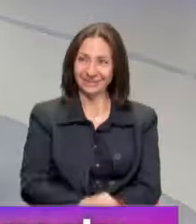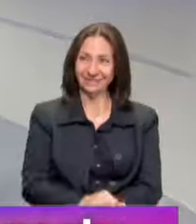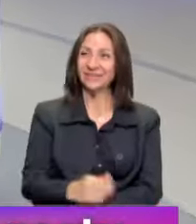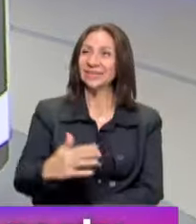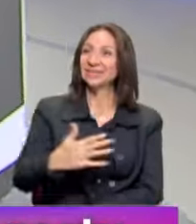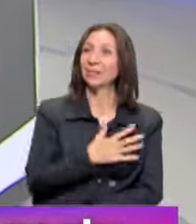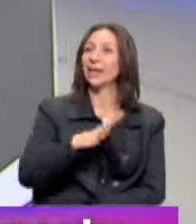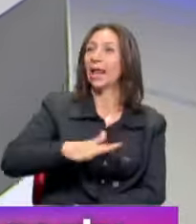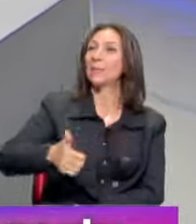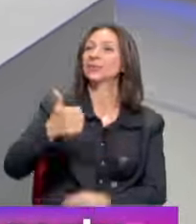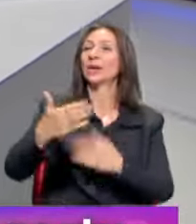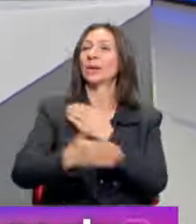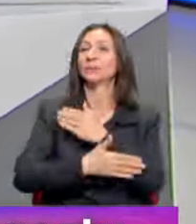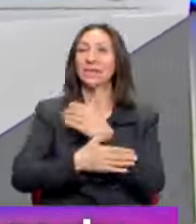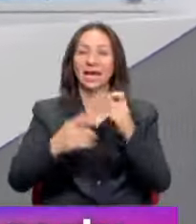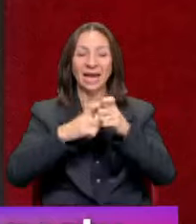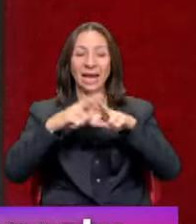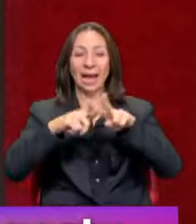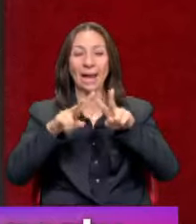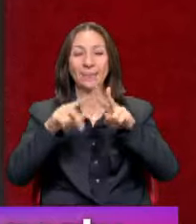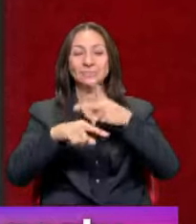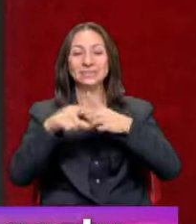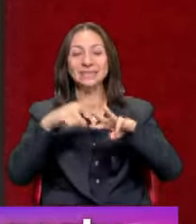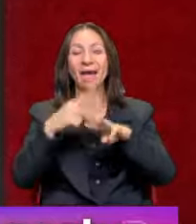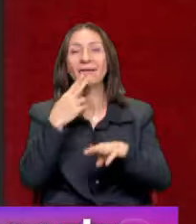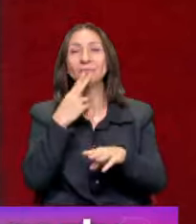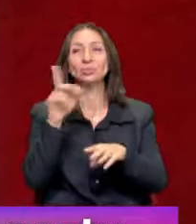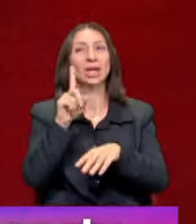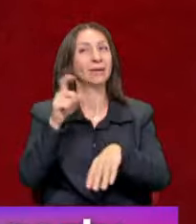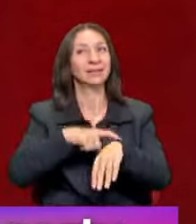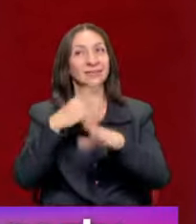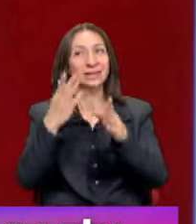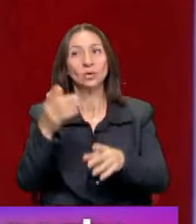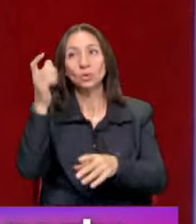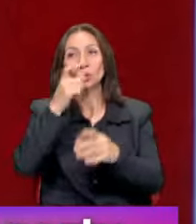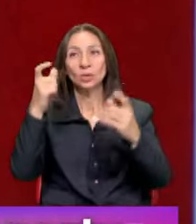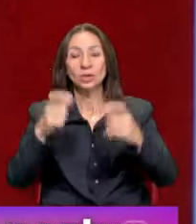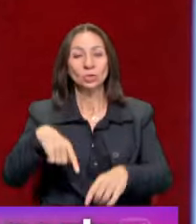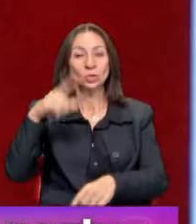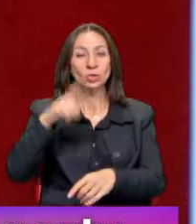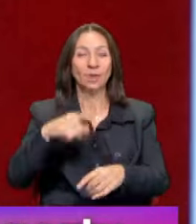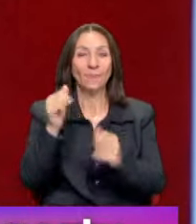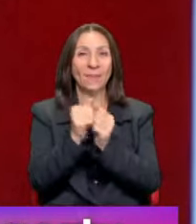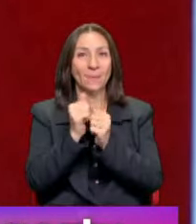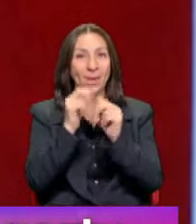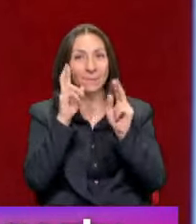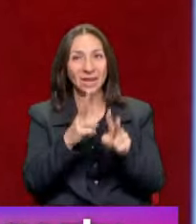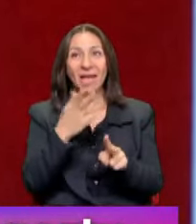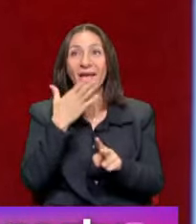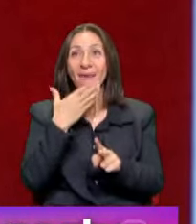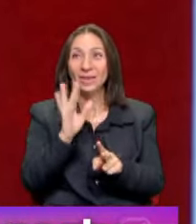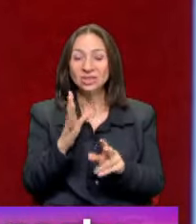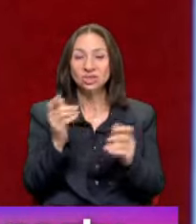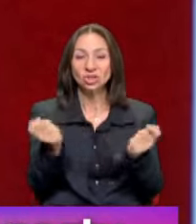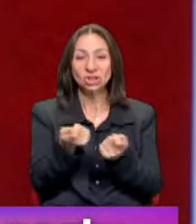Cumhuriyet Halk Partisi Genel Başkan Yardımcısı Gamze tçi çalar saat deydi Türkiye'nin gündemine birlikte baktık emeklilerin çalışanların